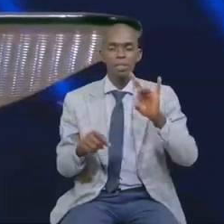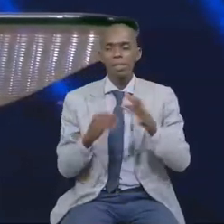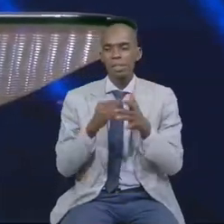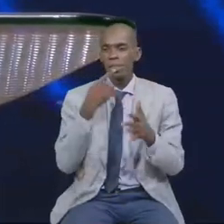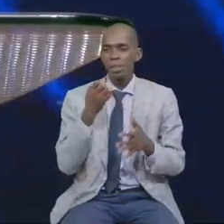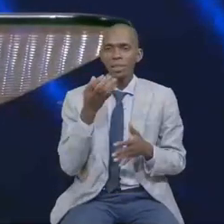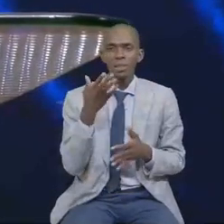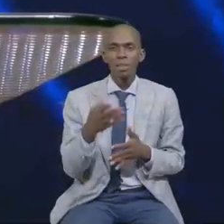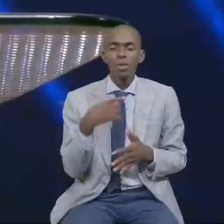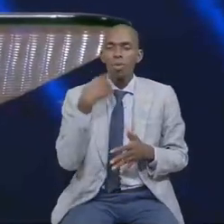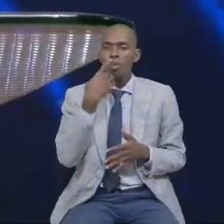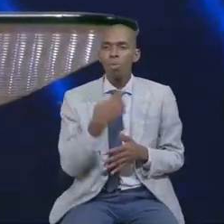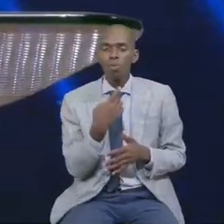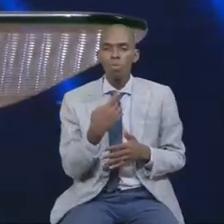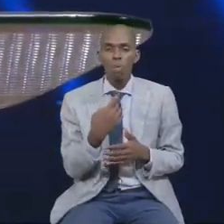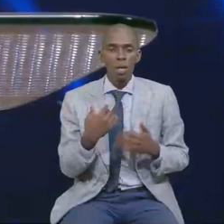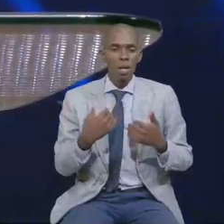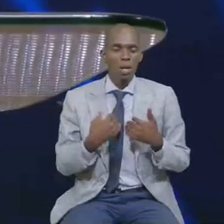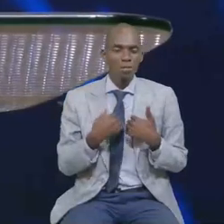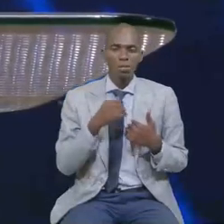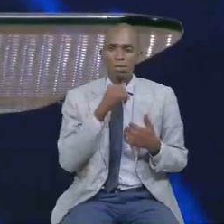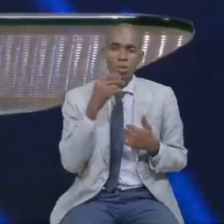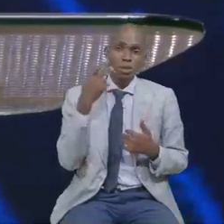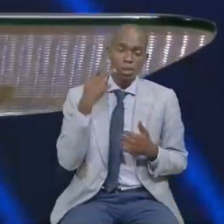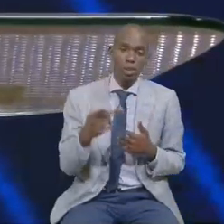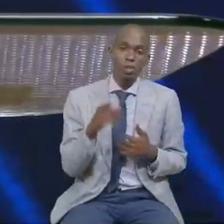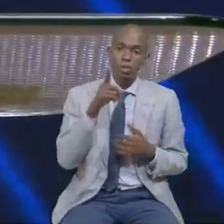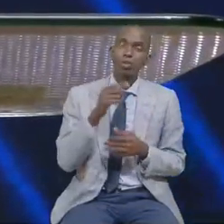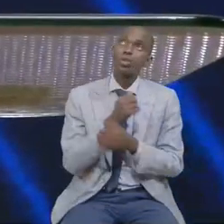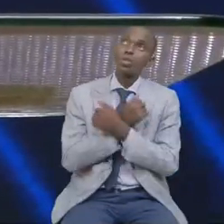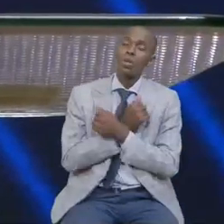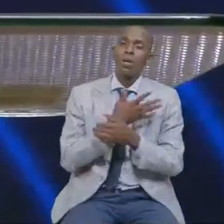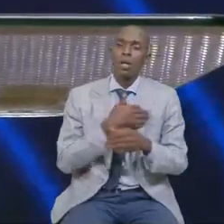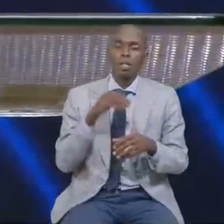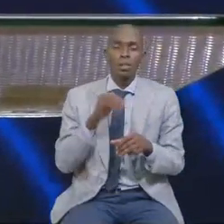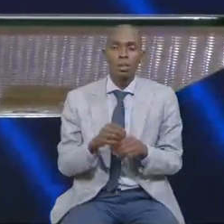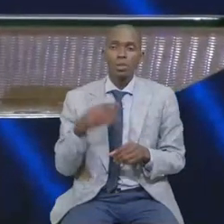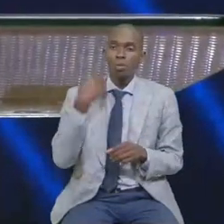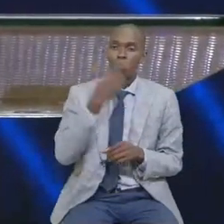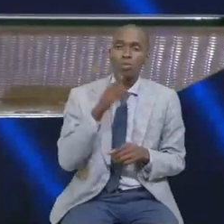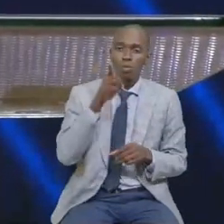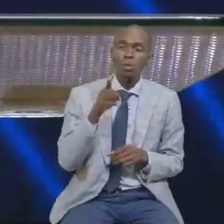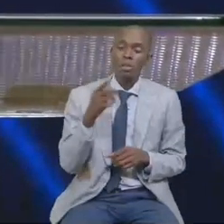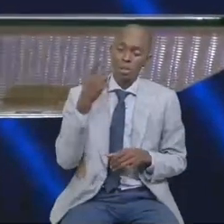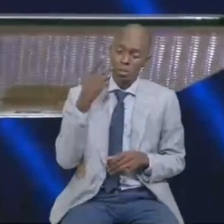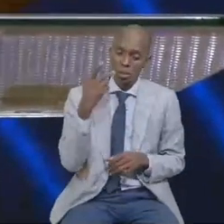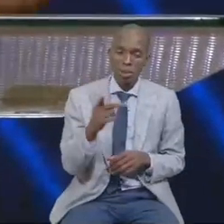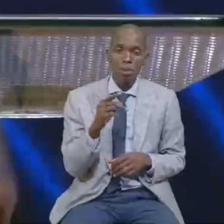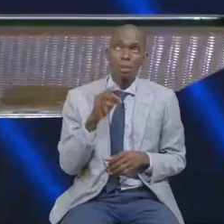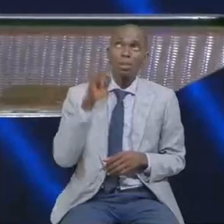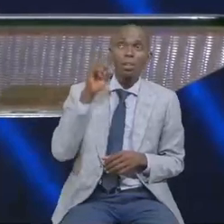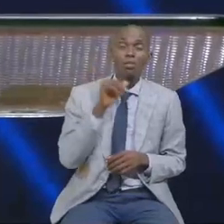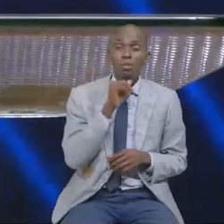Verset 8 dit, lui que vous aimez sans l'avoir vu, en qui vous croyez sans le voir